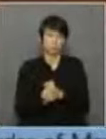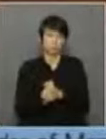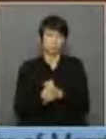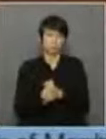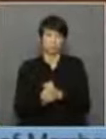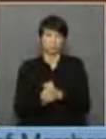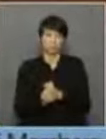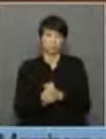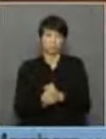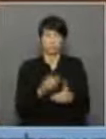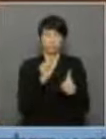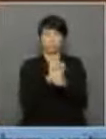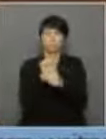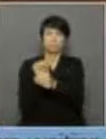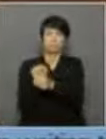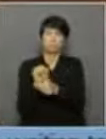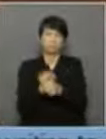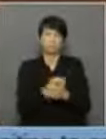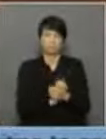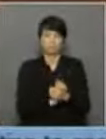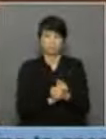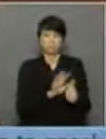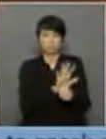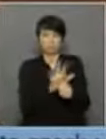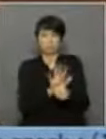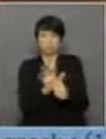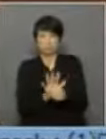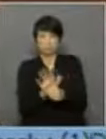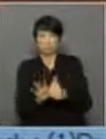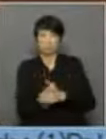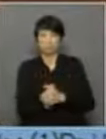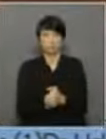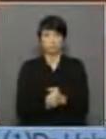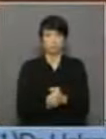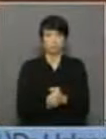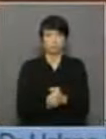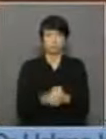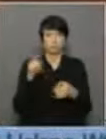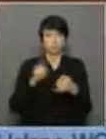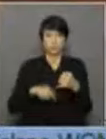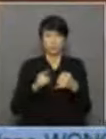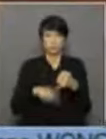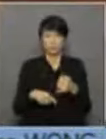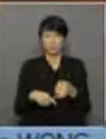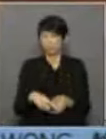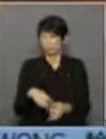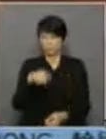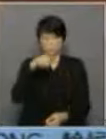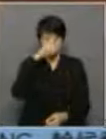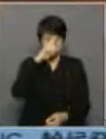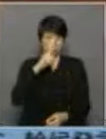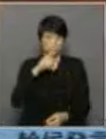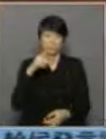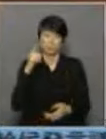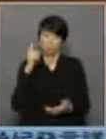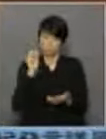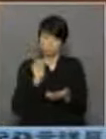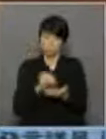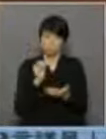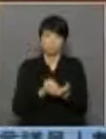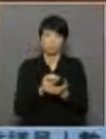即係喺度呃神弄鬼咧，即係其實始終你都係會事敗嘅，呢個係必然嘅，係